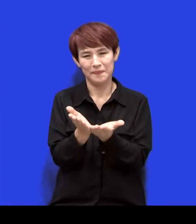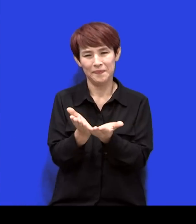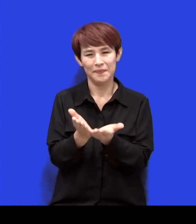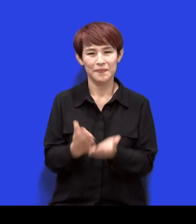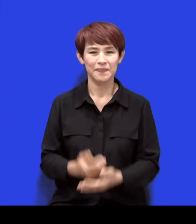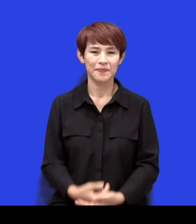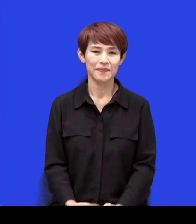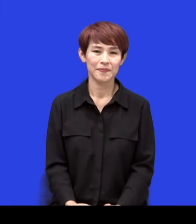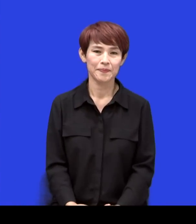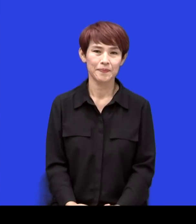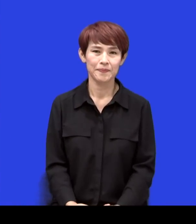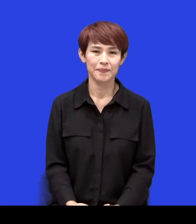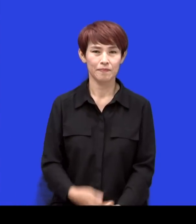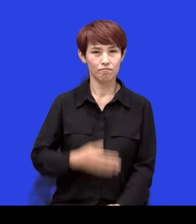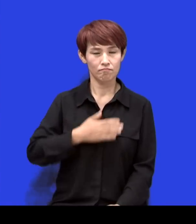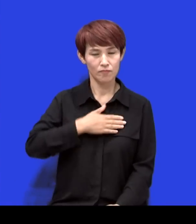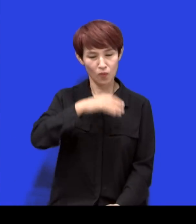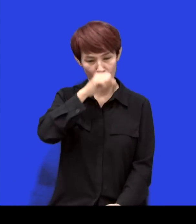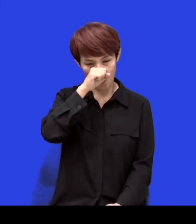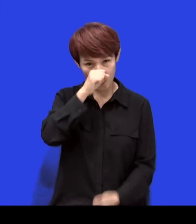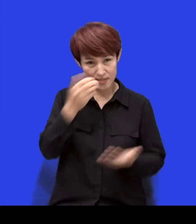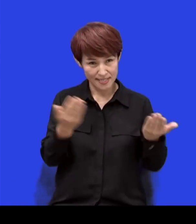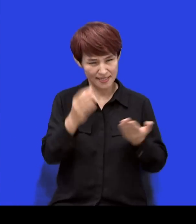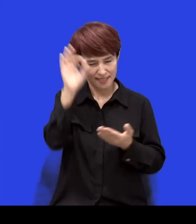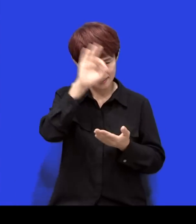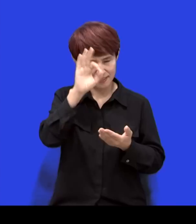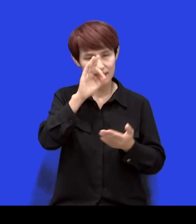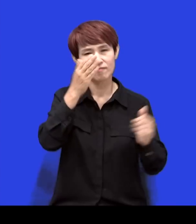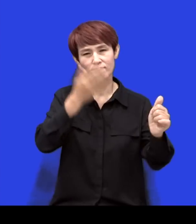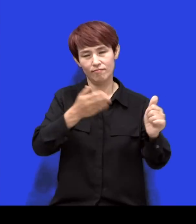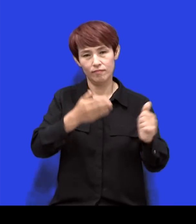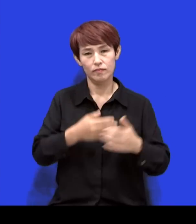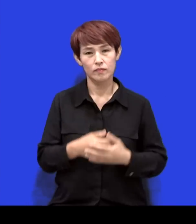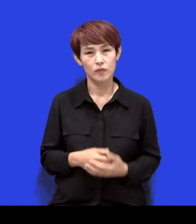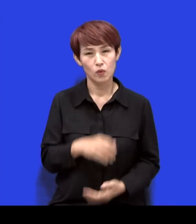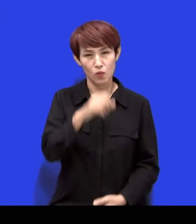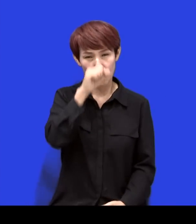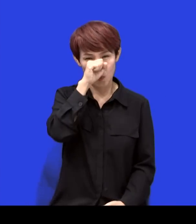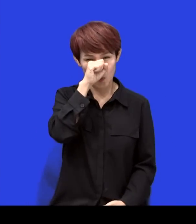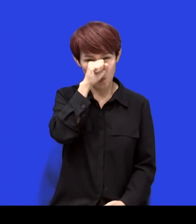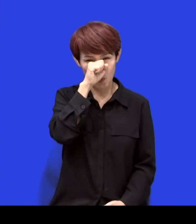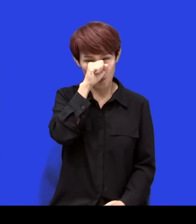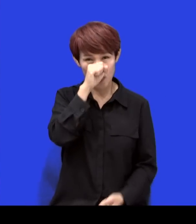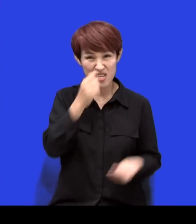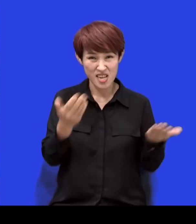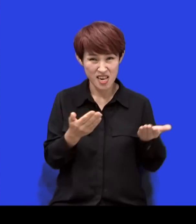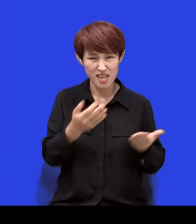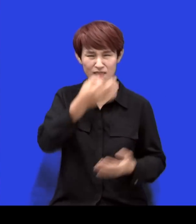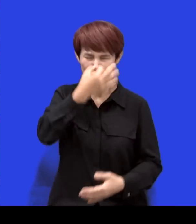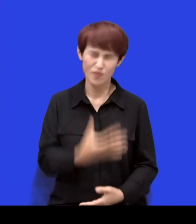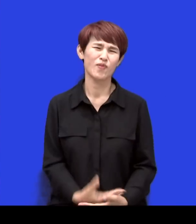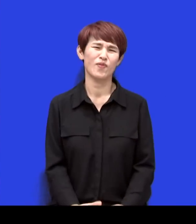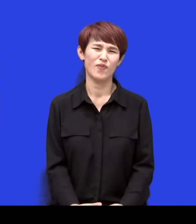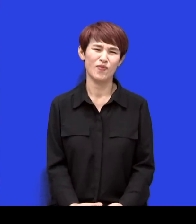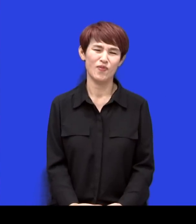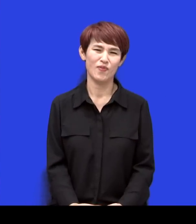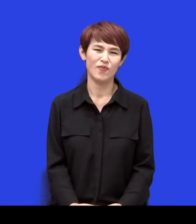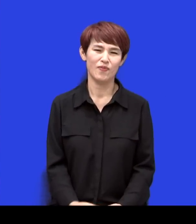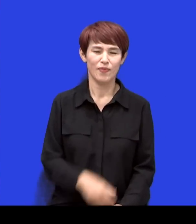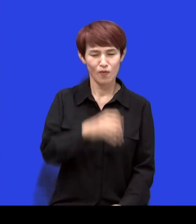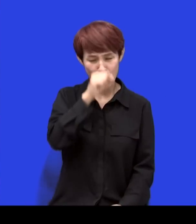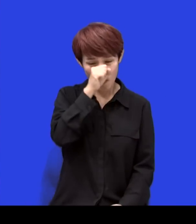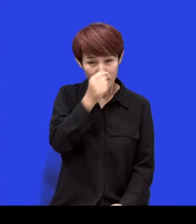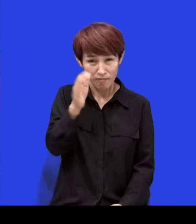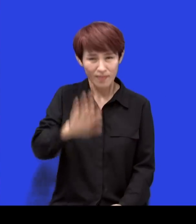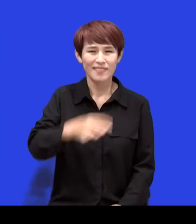작가가 된 거고 자기가 좋아하는 일을 찾았으면 좋겠고 이게 좋아하는 일이란 게 원래 힘들잖아요. 그렇죠. 아무리 좋아하는